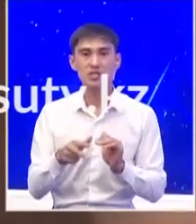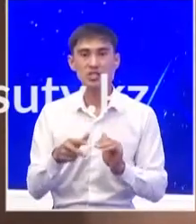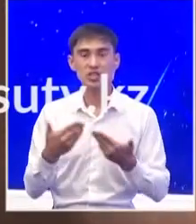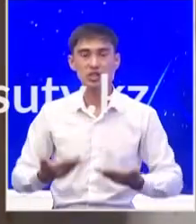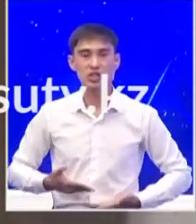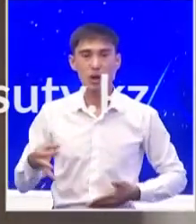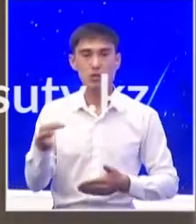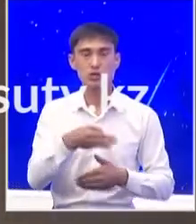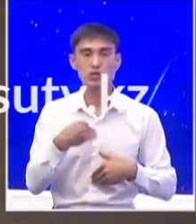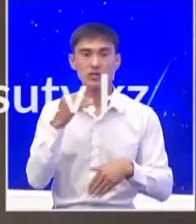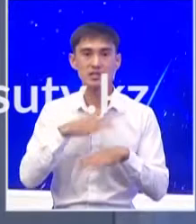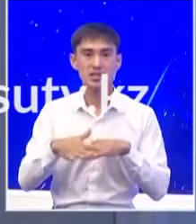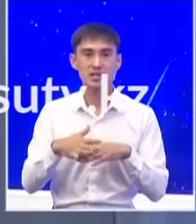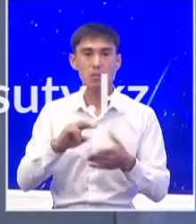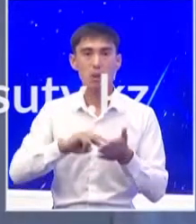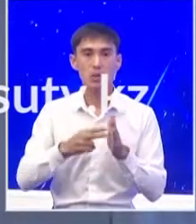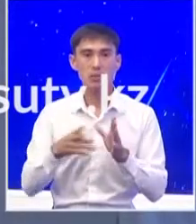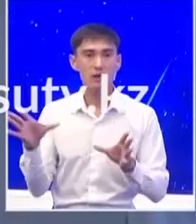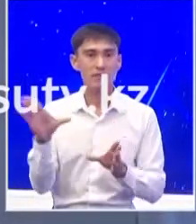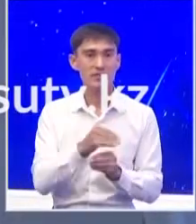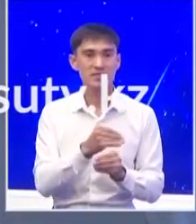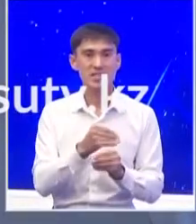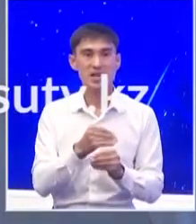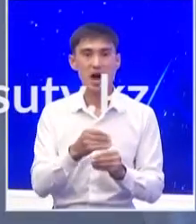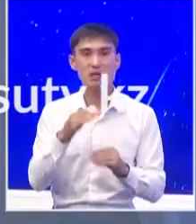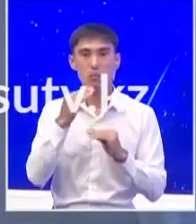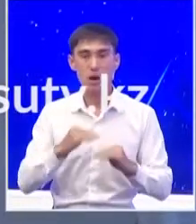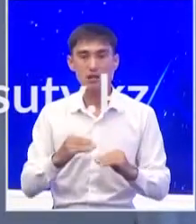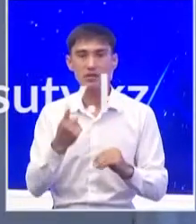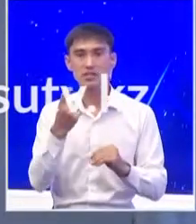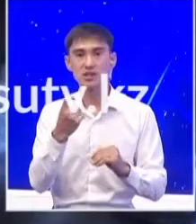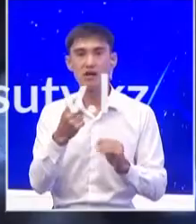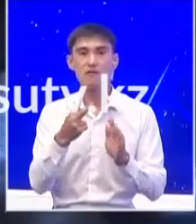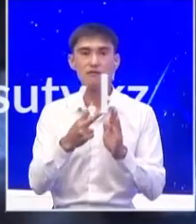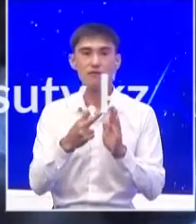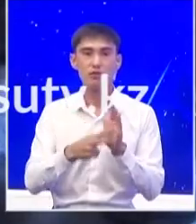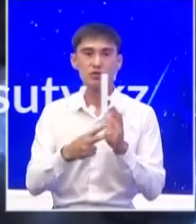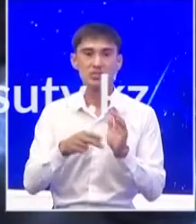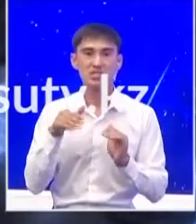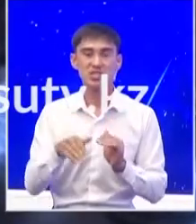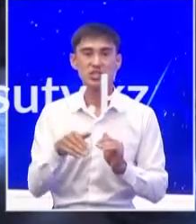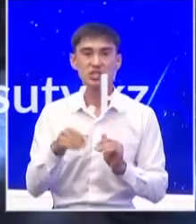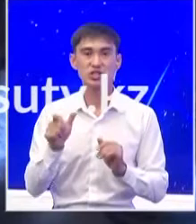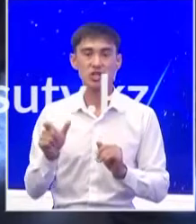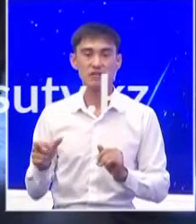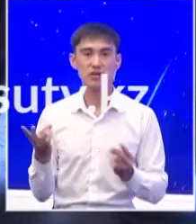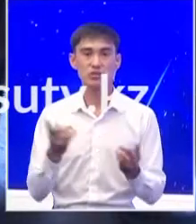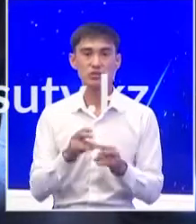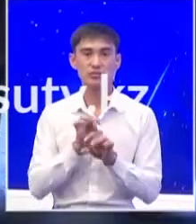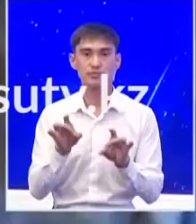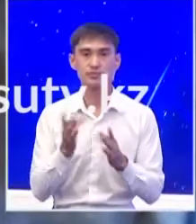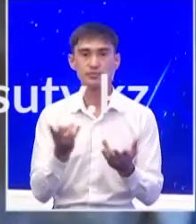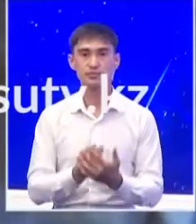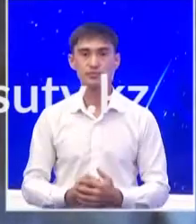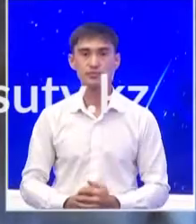центра. А по плану охватить всех, от мала до велика, порядка 180 тысяч человек. Рустам Раубаев, Абай